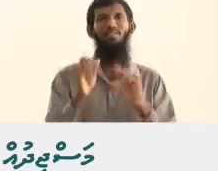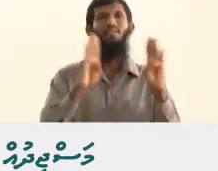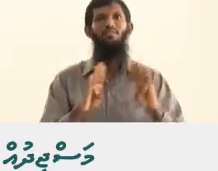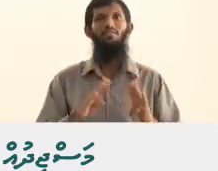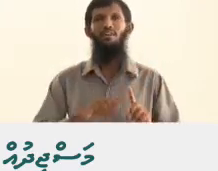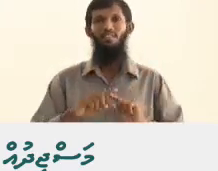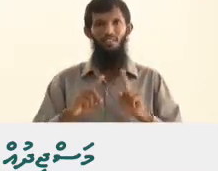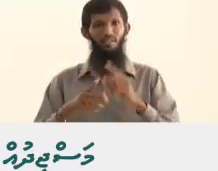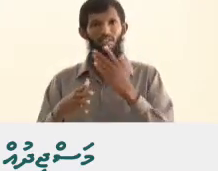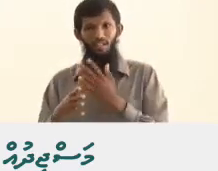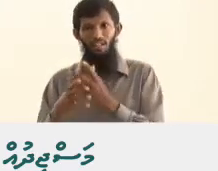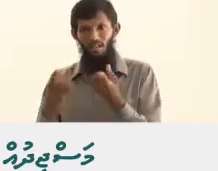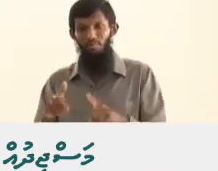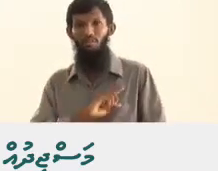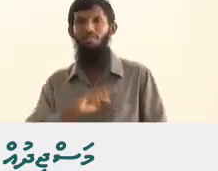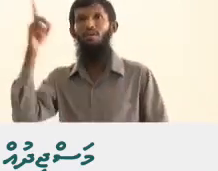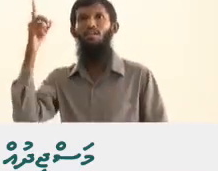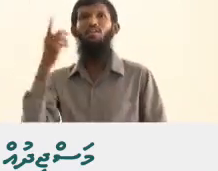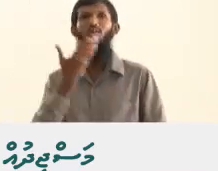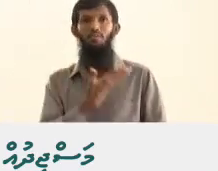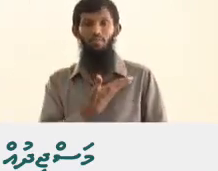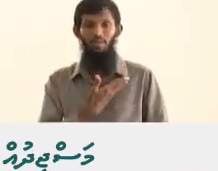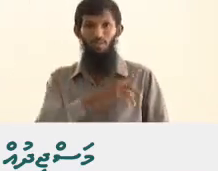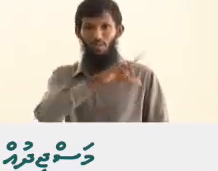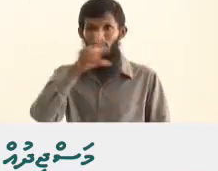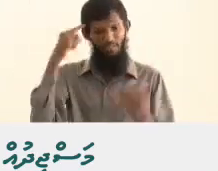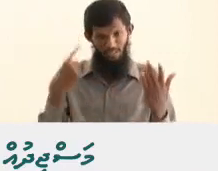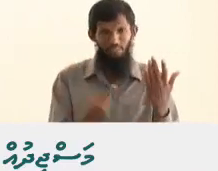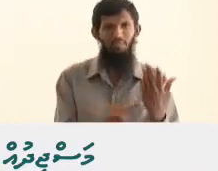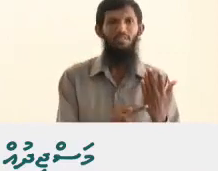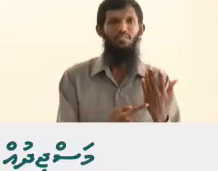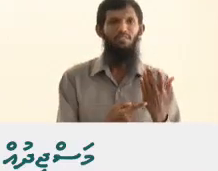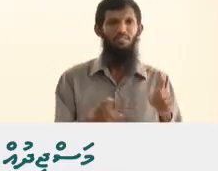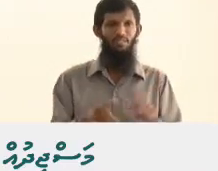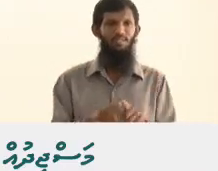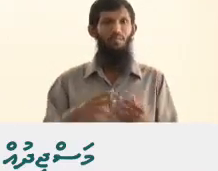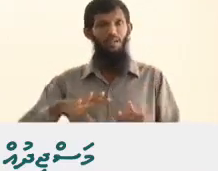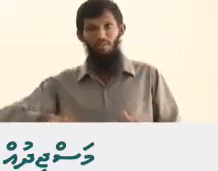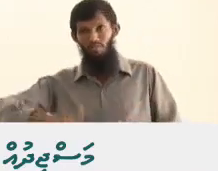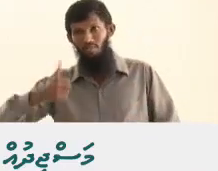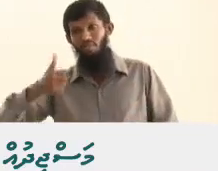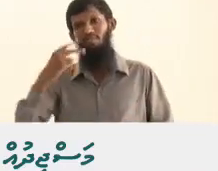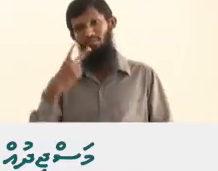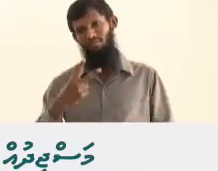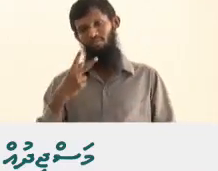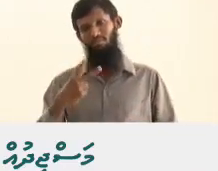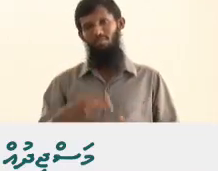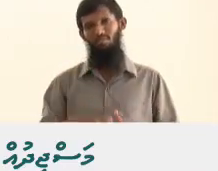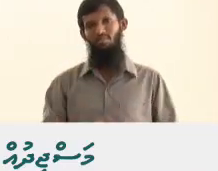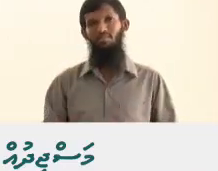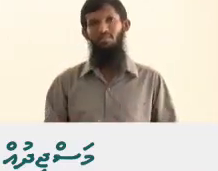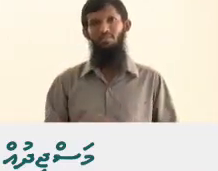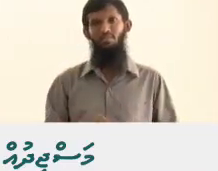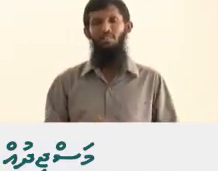kantattak ikalaange wahi kurabba faave wala nabluwannakum bisharri wal khairi fitnat wa